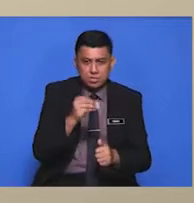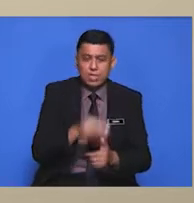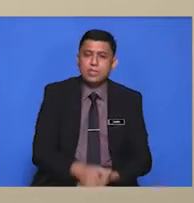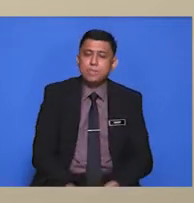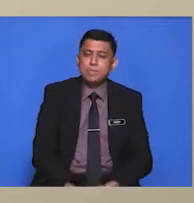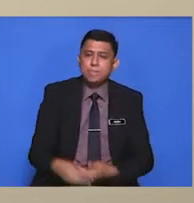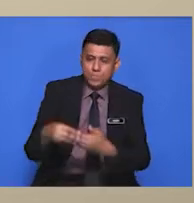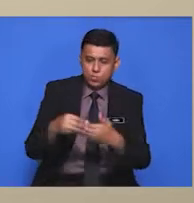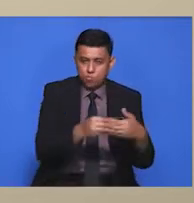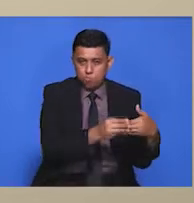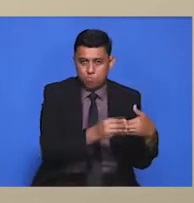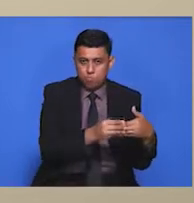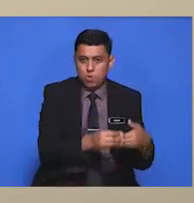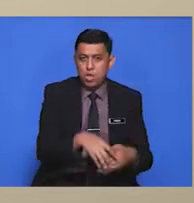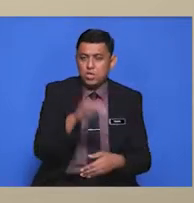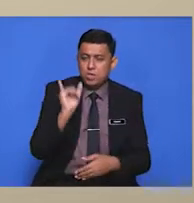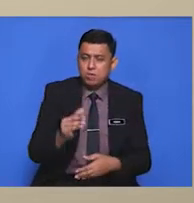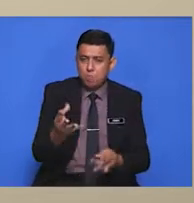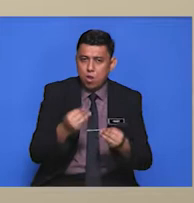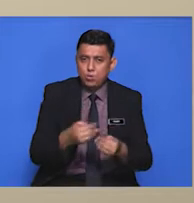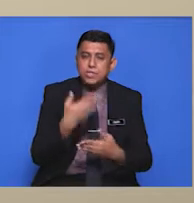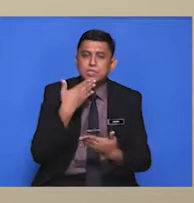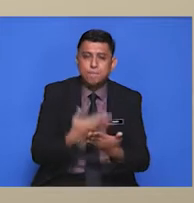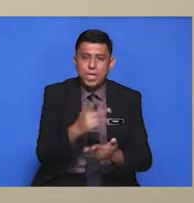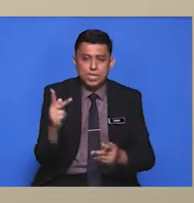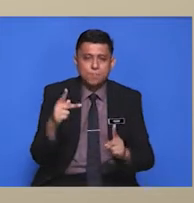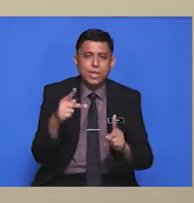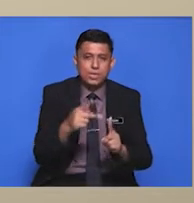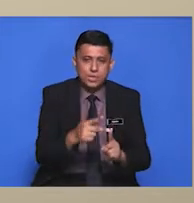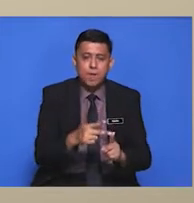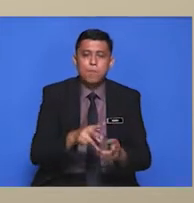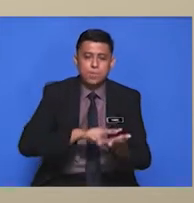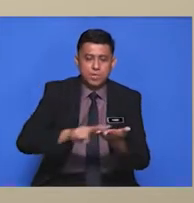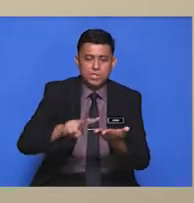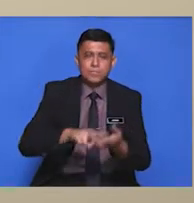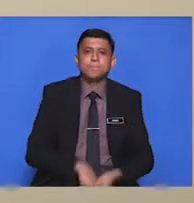hendak disampaikan oleh pengarang kepada pembaca.